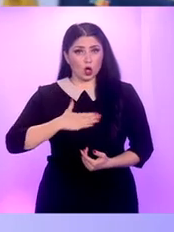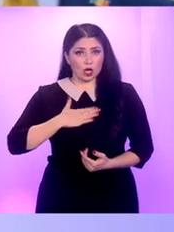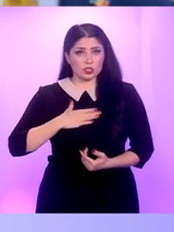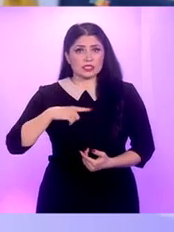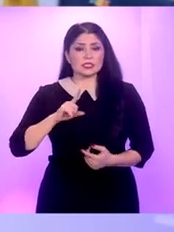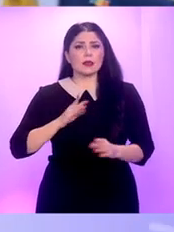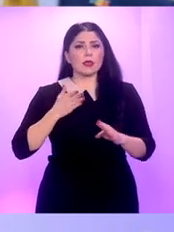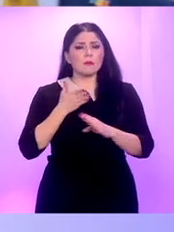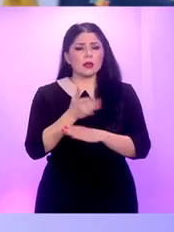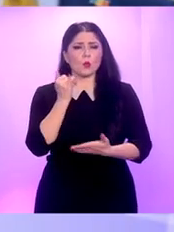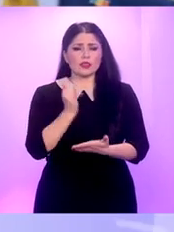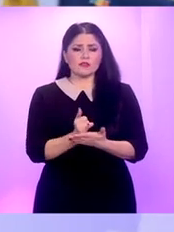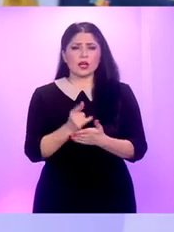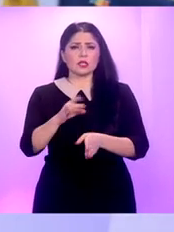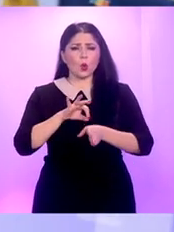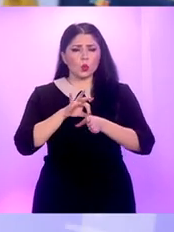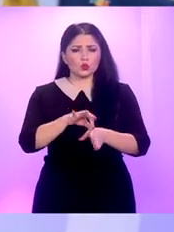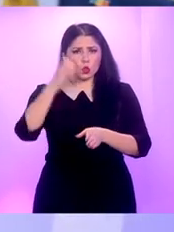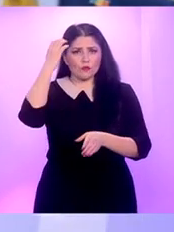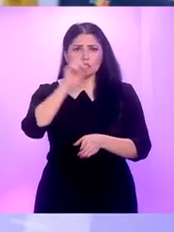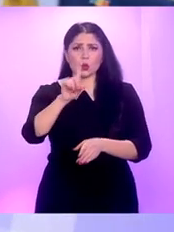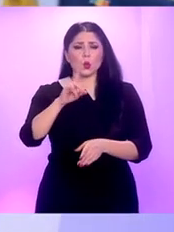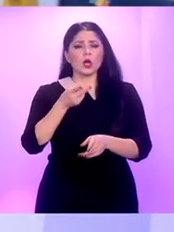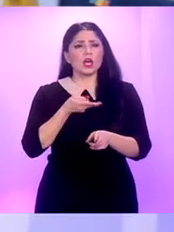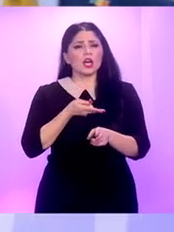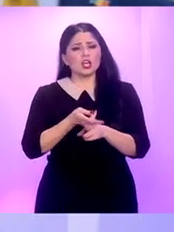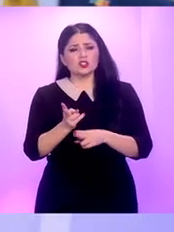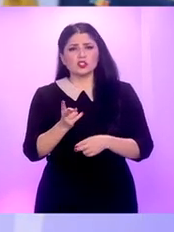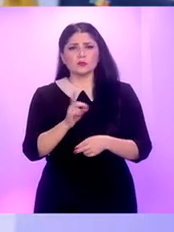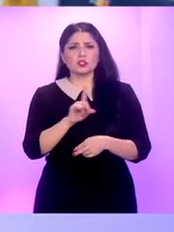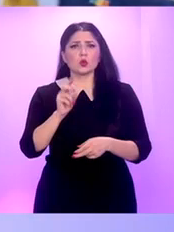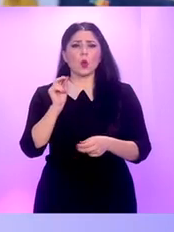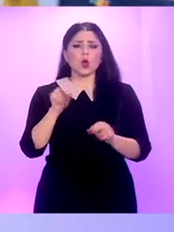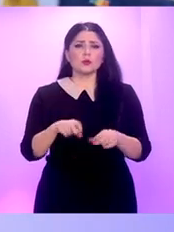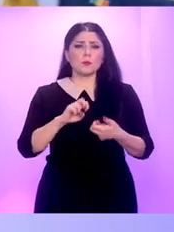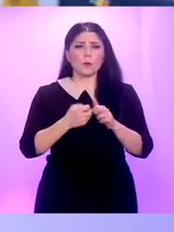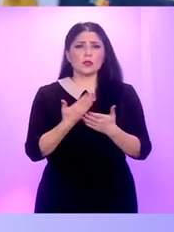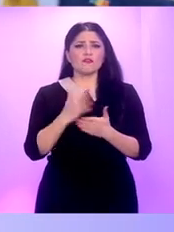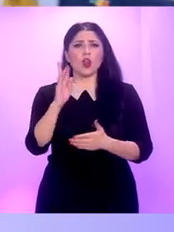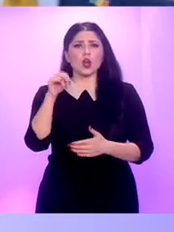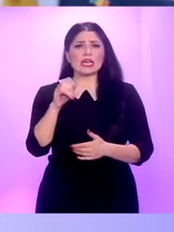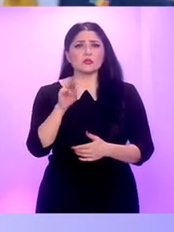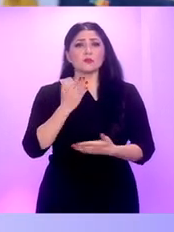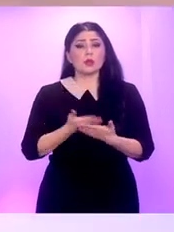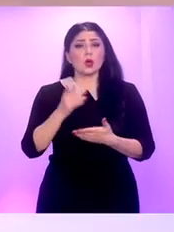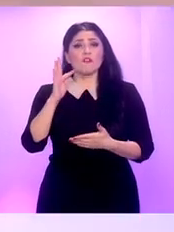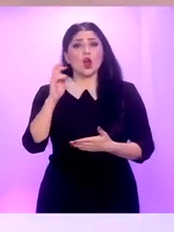ca să ne implicăm serios în actul guvernamental și să nu eșuăm și să nu-i creăm probleme lui Florin Câțu, pentru că el trebuie sprijinit.